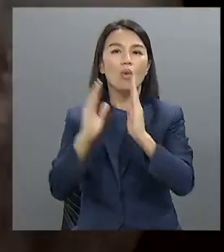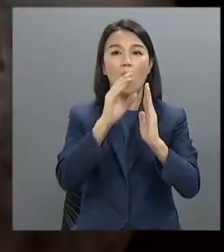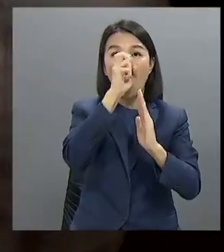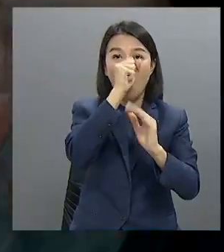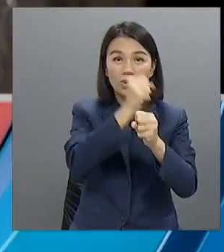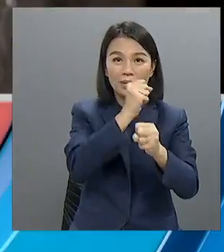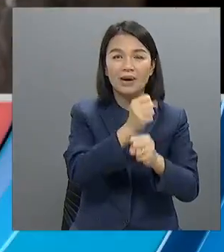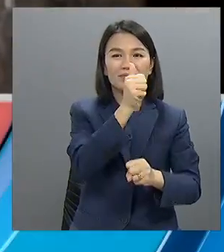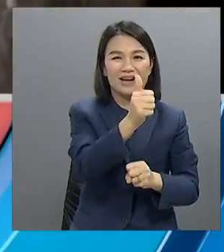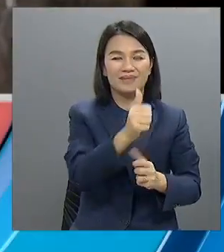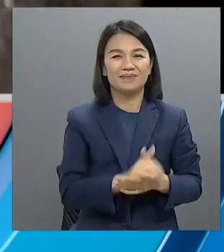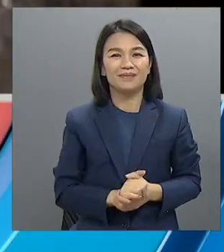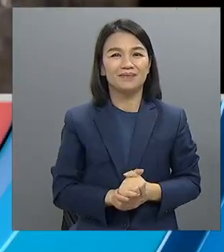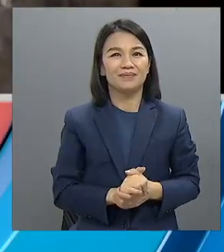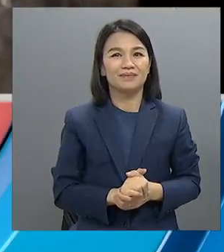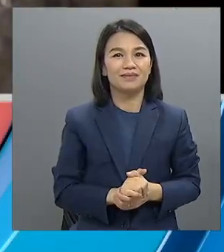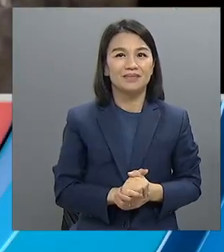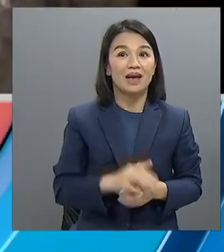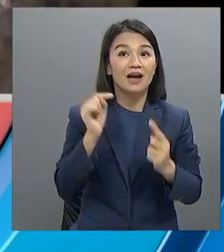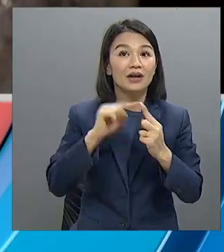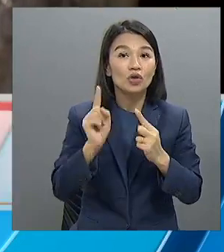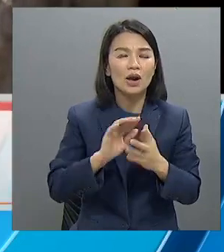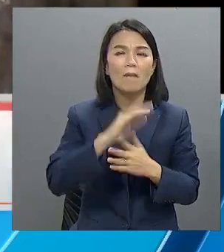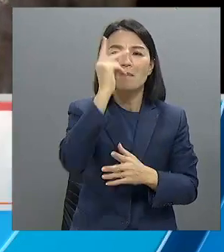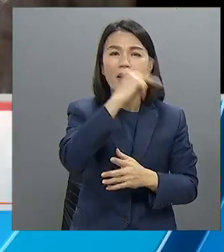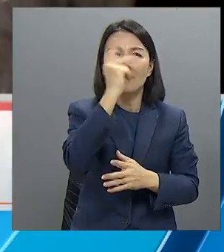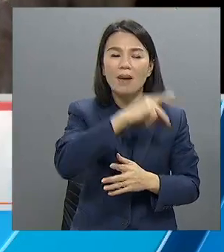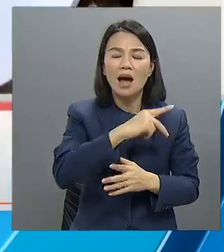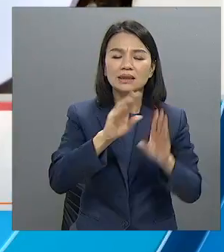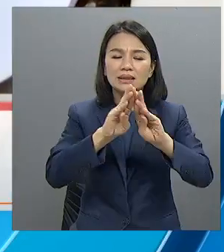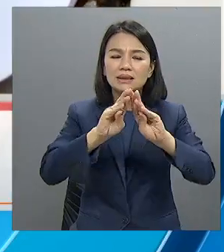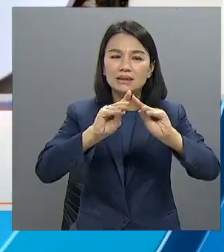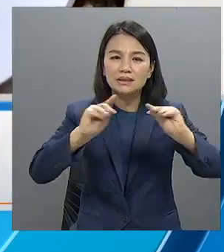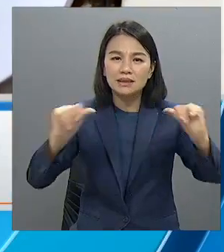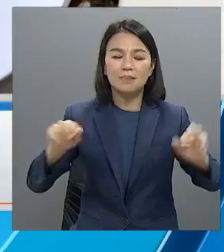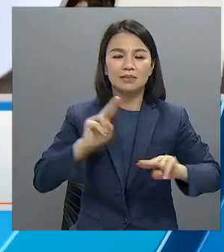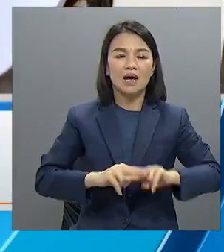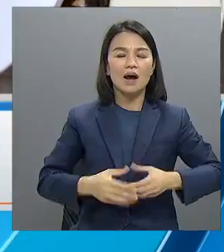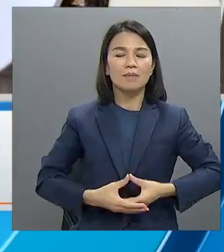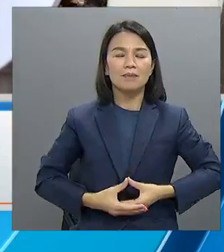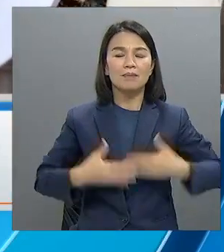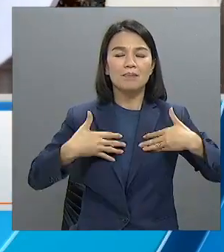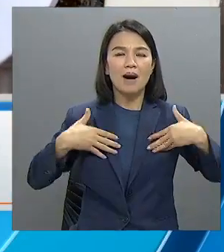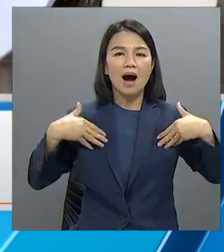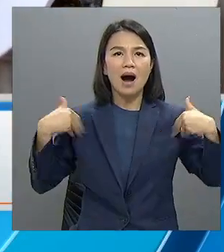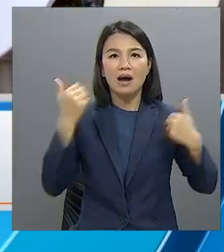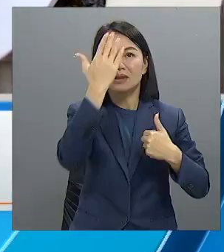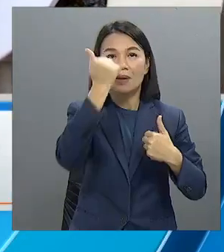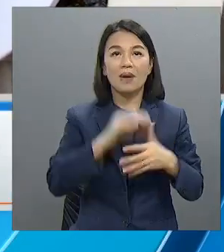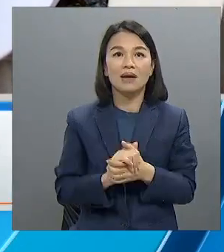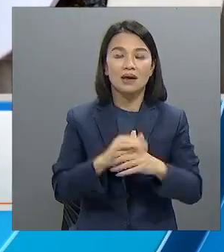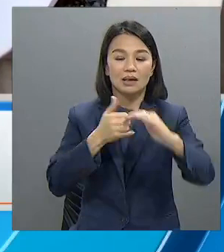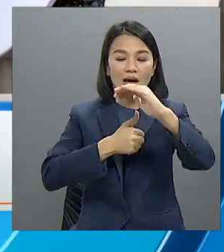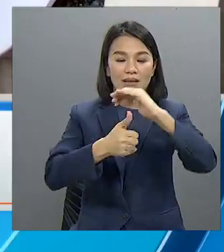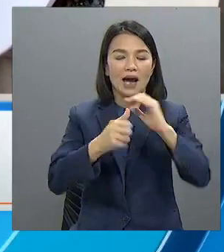ค่ะเชื่อว่านอกจากจะมีความแปลกสงบแล้วเชื่อว่าเข้าไปนั่งในนั้นต้องร่มเย็นอย่างแน่นอนเพราะว่าโอ่งเขาจะเย็นเนี่ยคุณผู้ชม ค่ะนี่เกิด